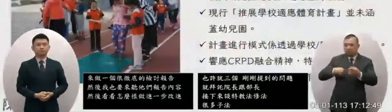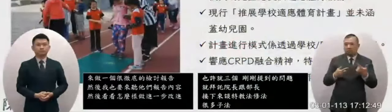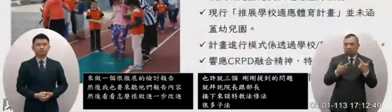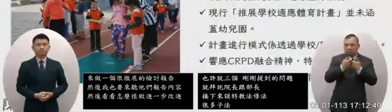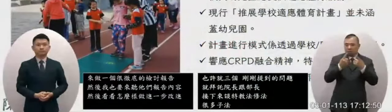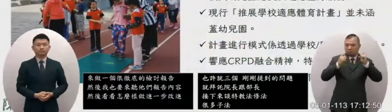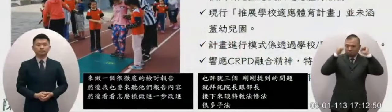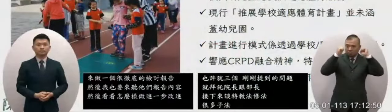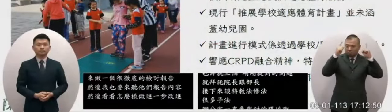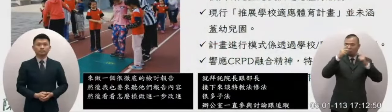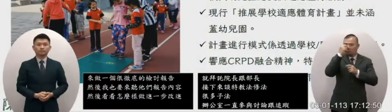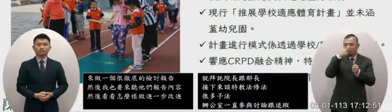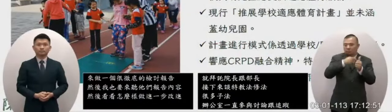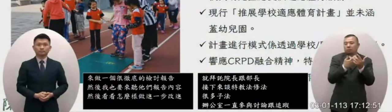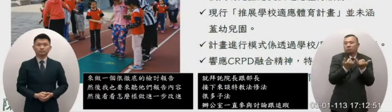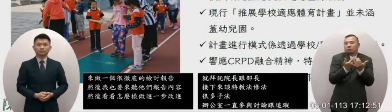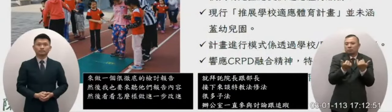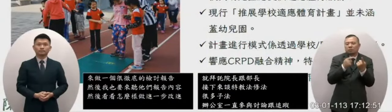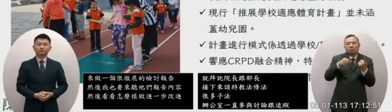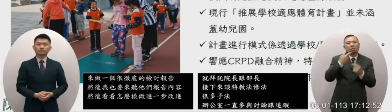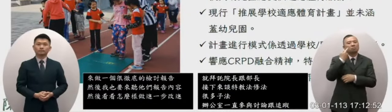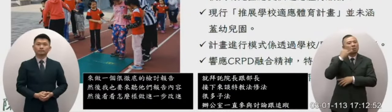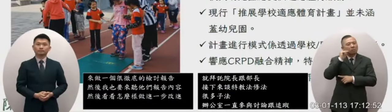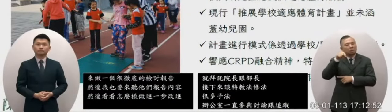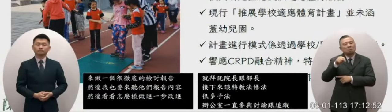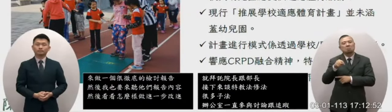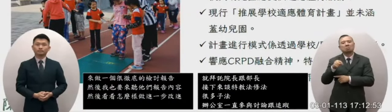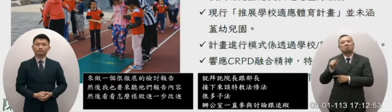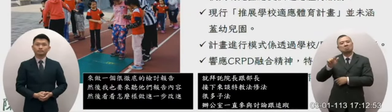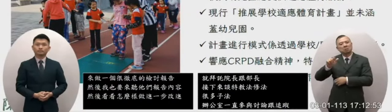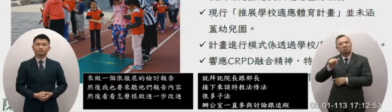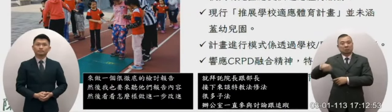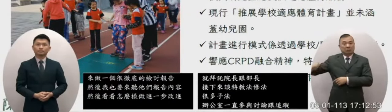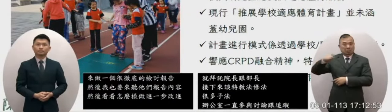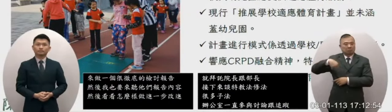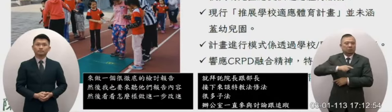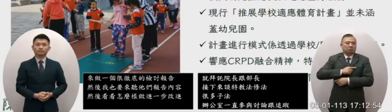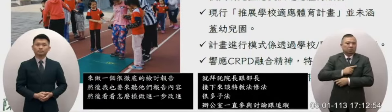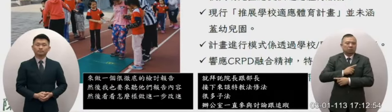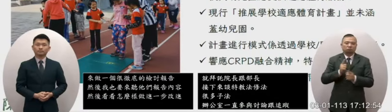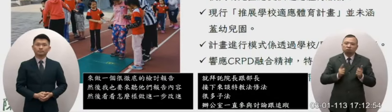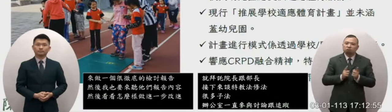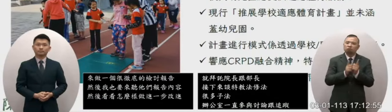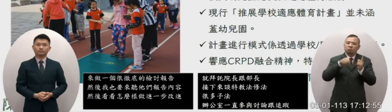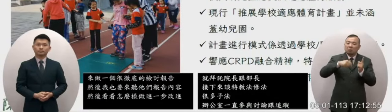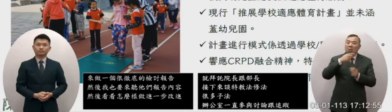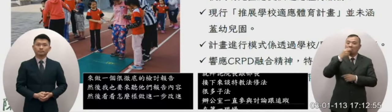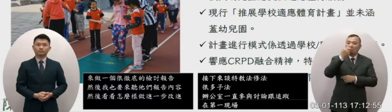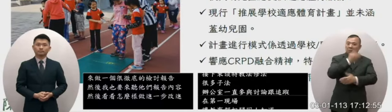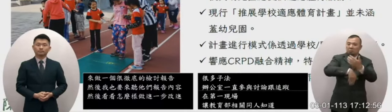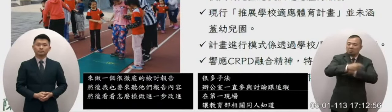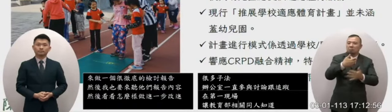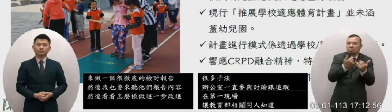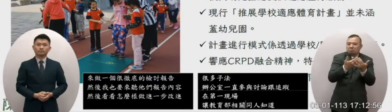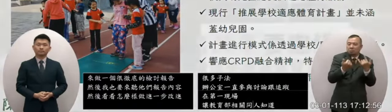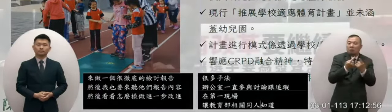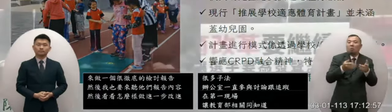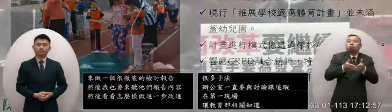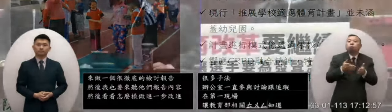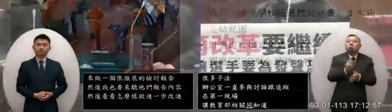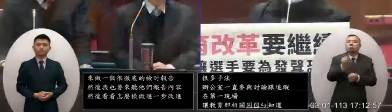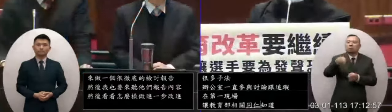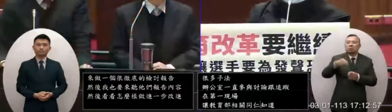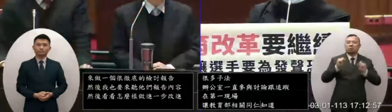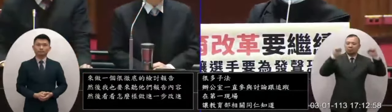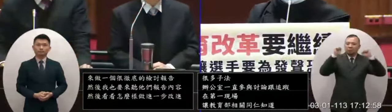教生的学生、特教生的家长还有老师，他们都很清楚知道特教生所需要的是适应体育。可是不管是特